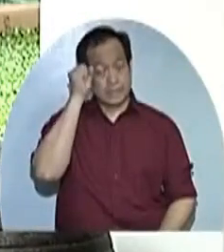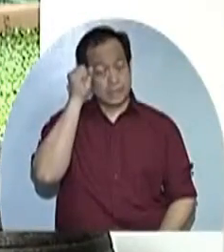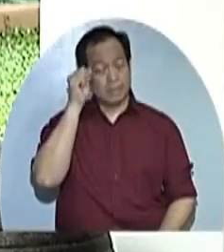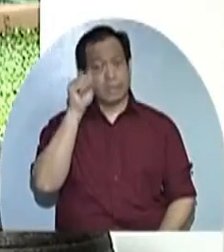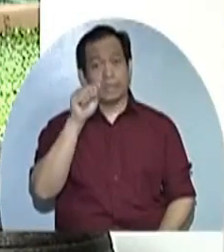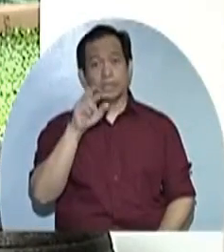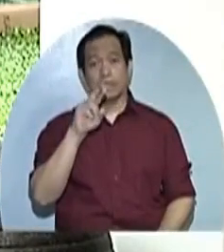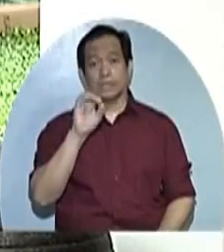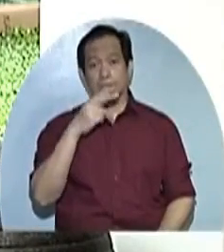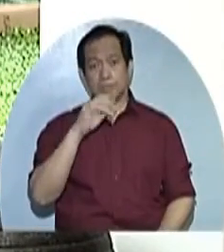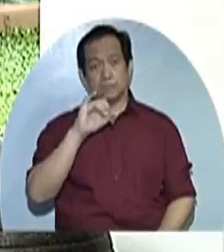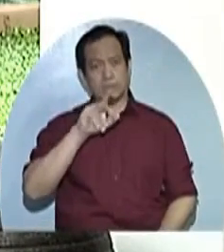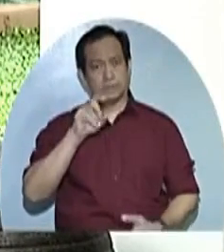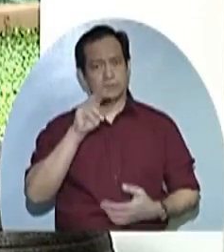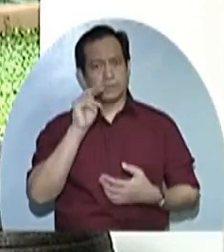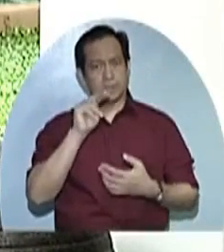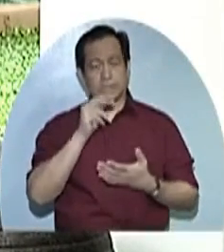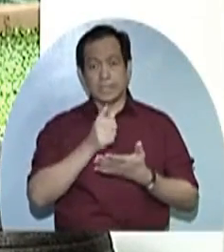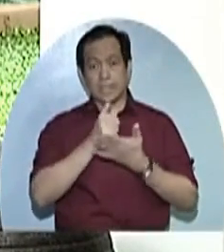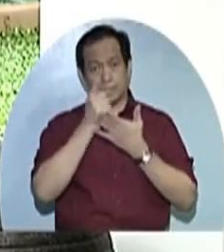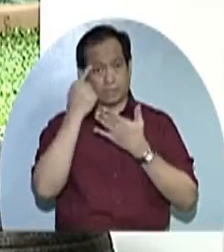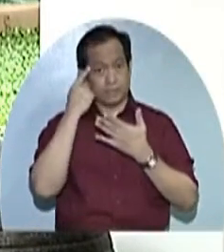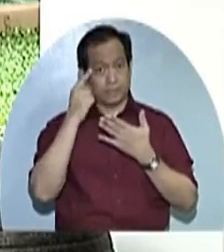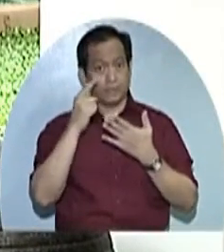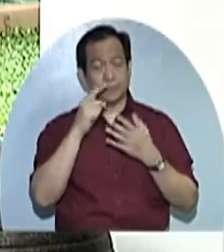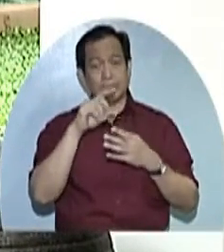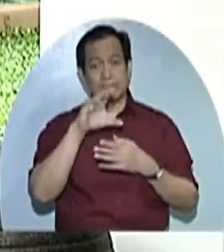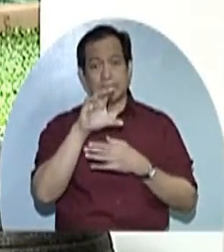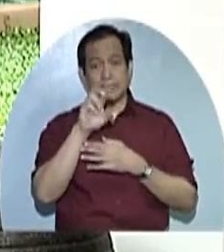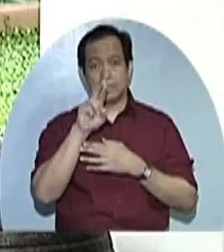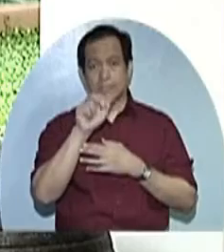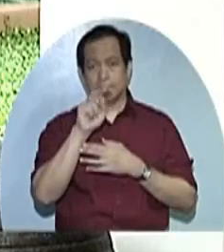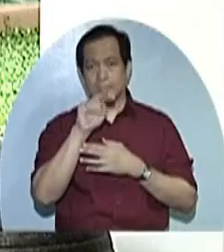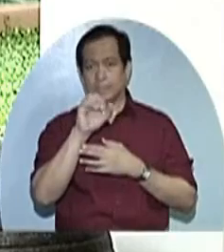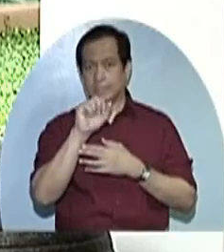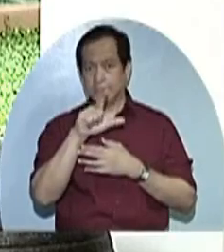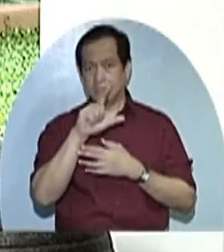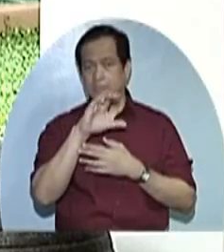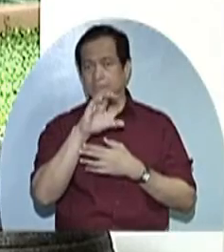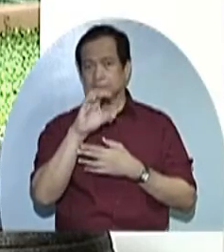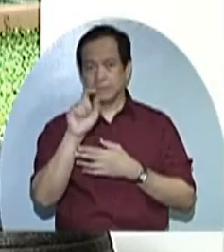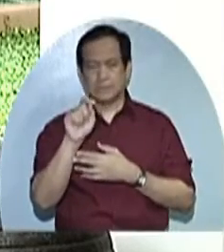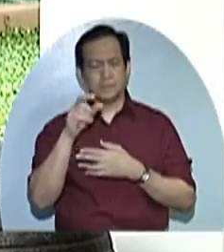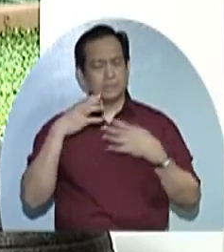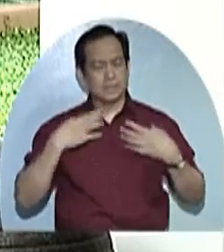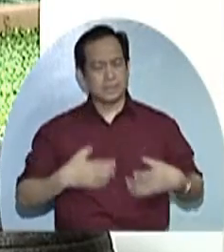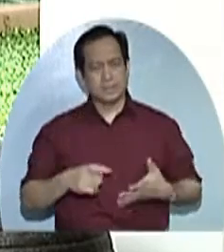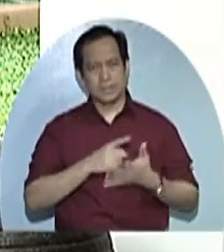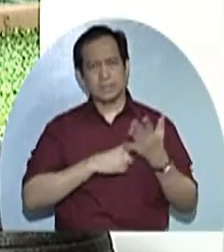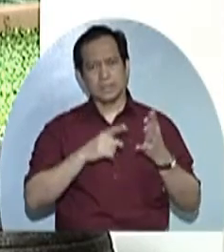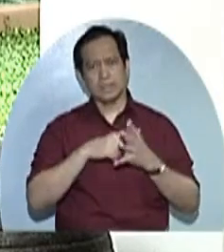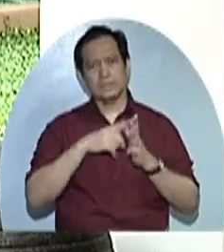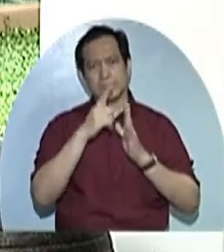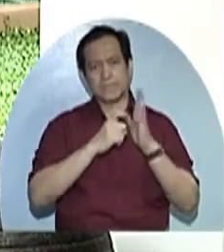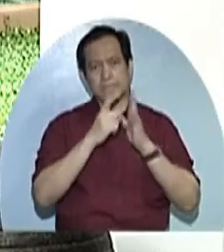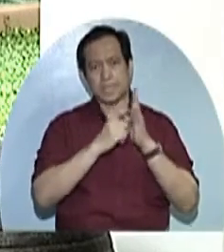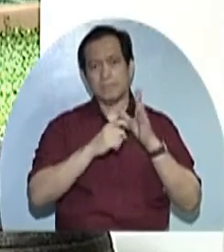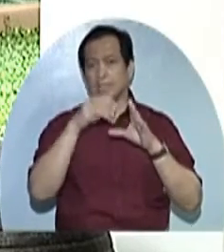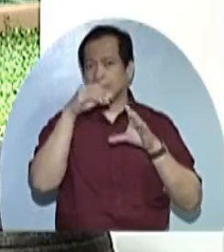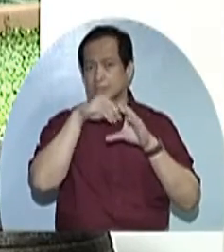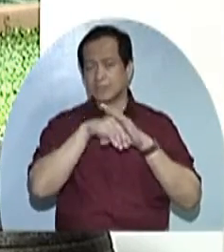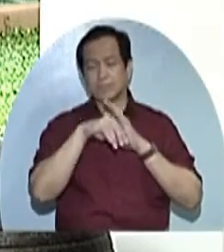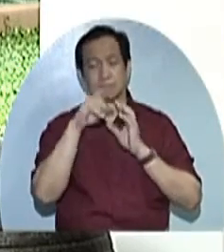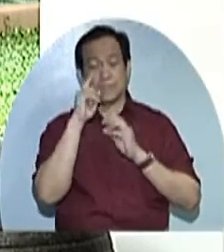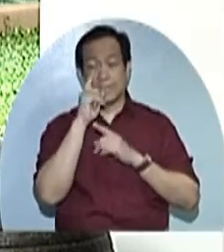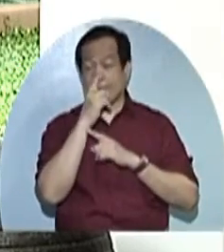Si Sherwin Arocha Jr. nangangailangan ng tulong para sa kanyang cranial CT scan. Ito ay para mas lalong masuri ang loob ng